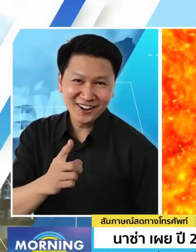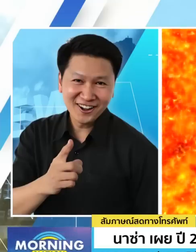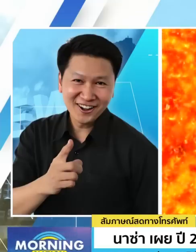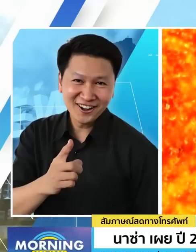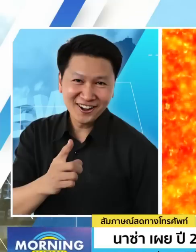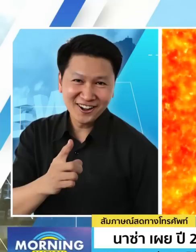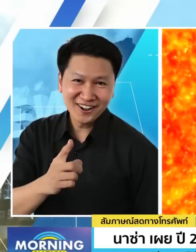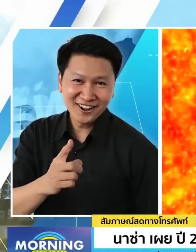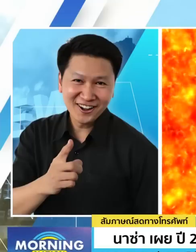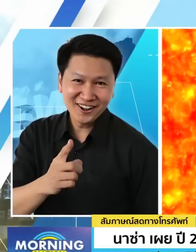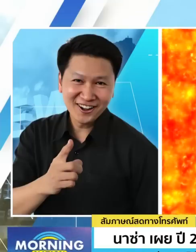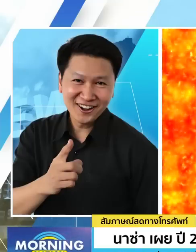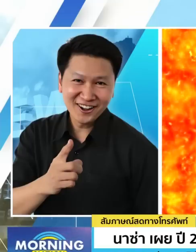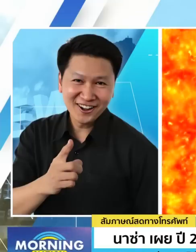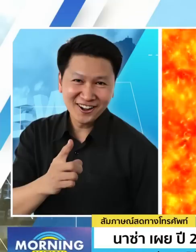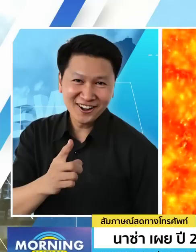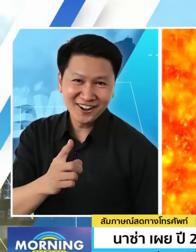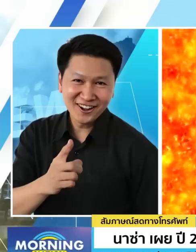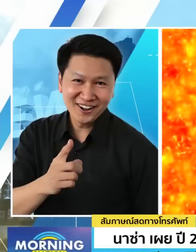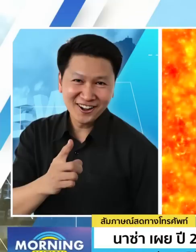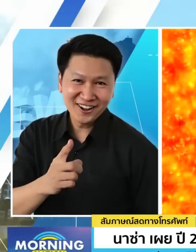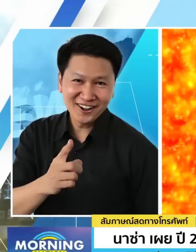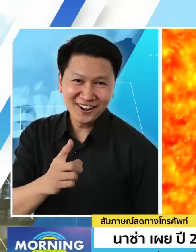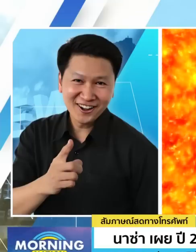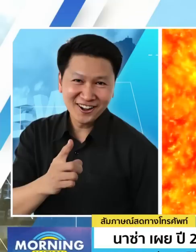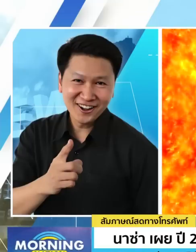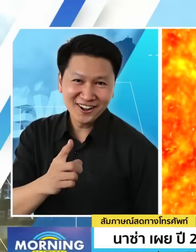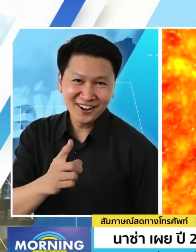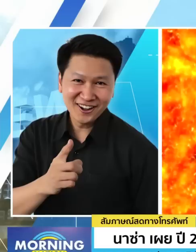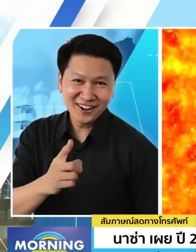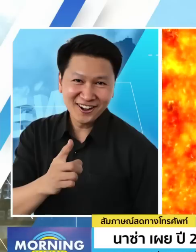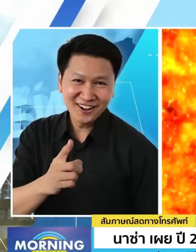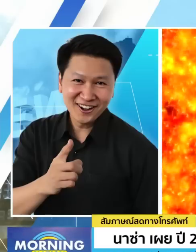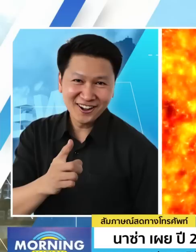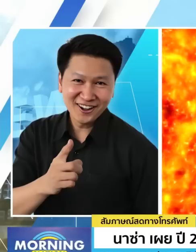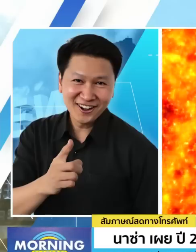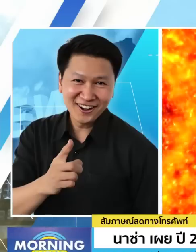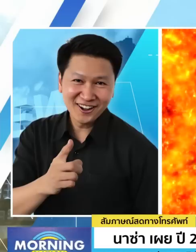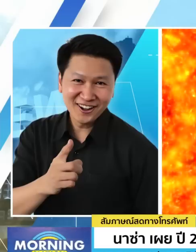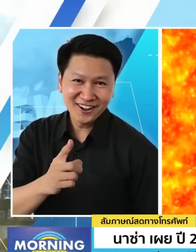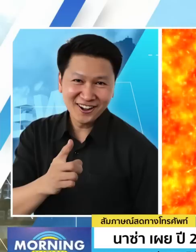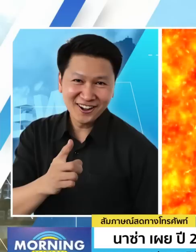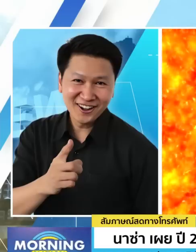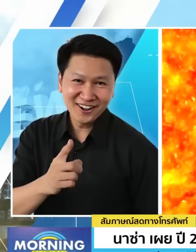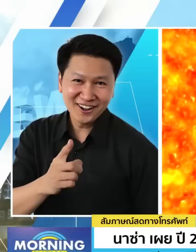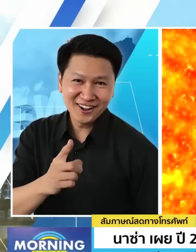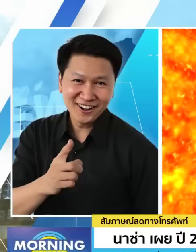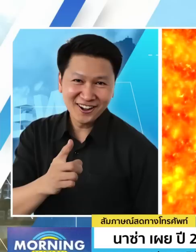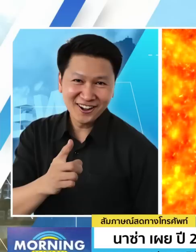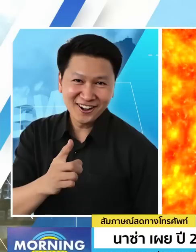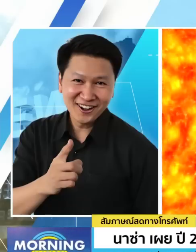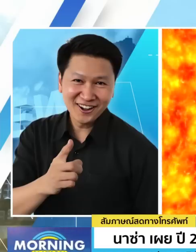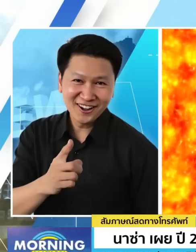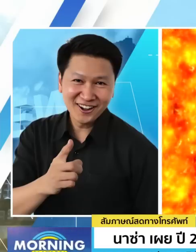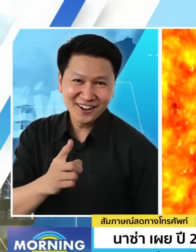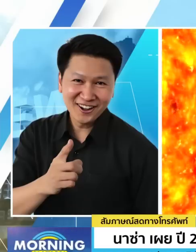เป็นพันดวงเลยหรือรอบโลกแล้วมันก็อาจจะบางดวงดับไปบางดวงทำงานต่อไปส่วนใหญ่ก็คือยังทำงานได้ครับ ครับแล้วอย่างนี้เนี่ยระบบดิ